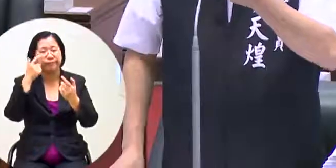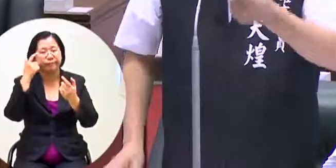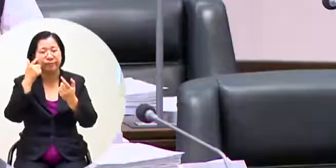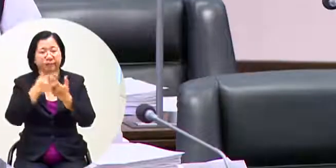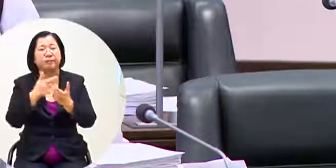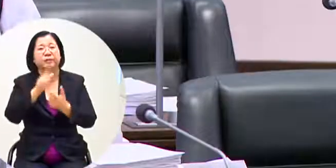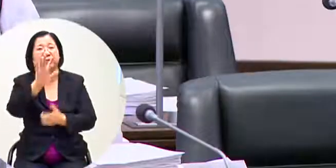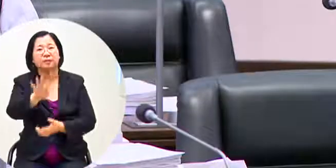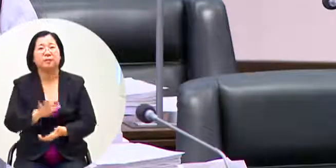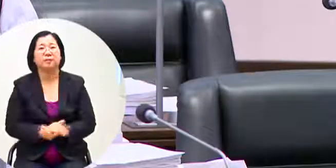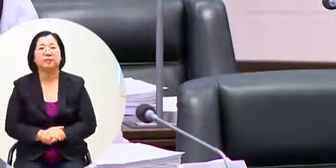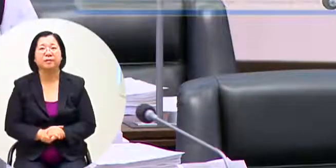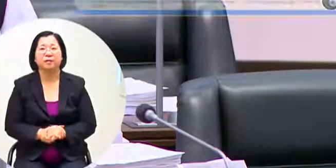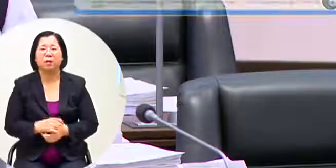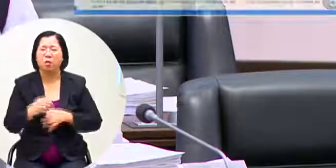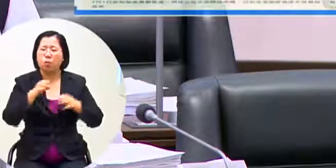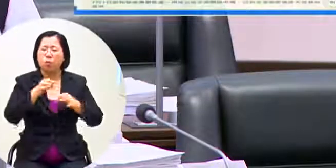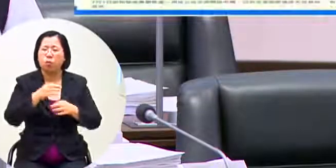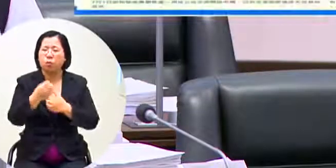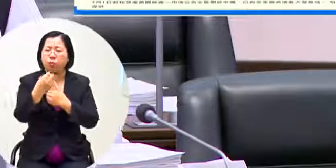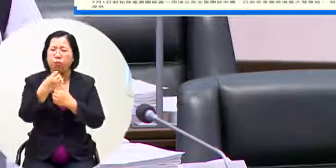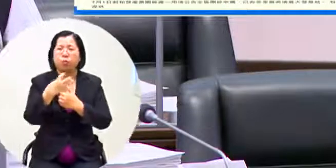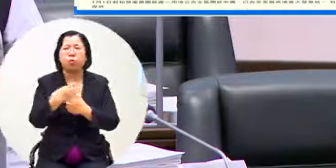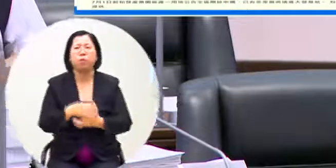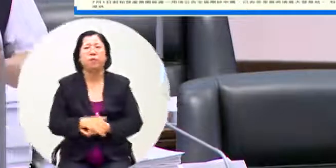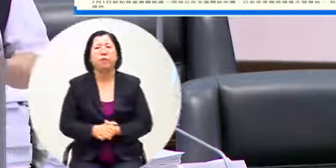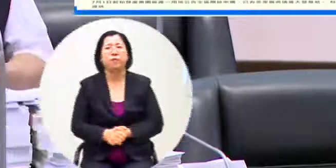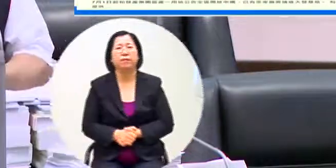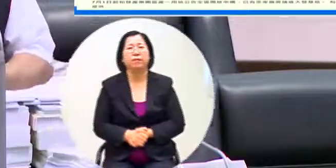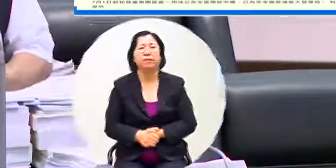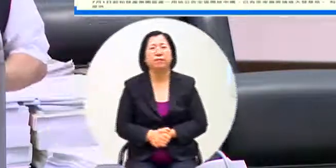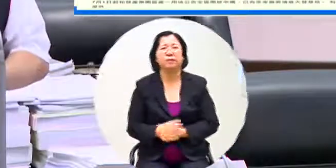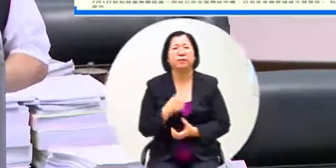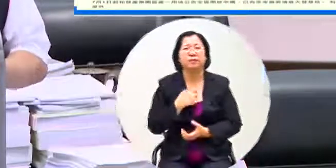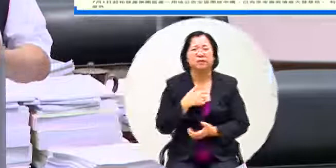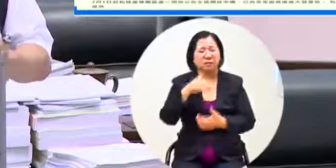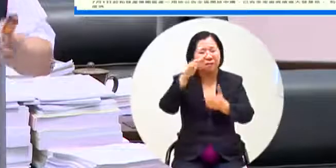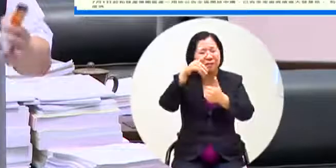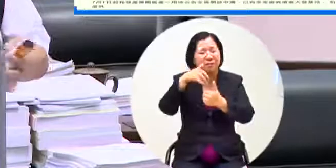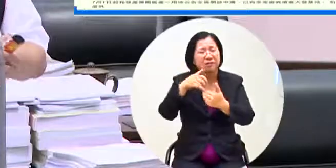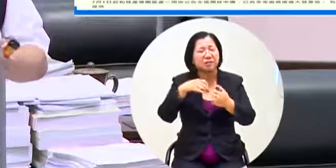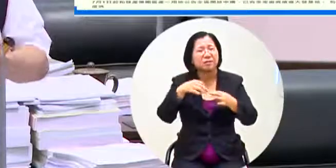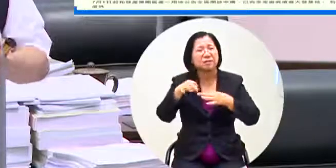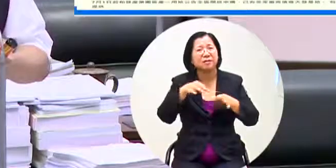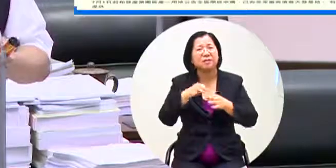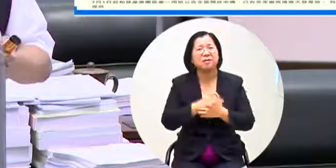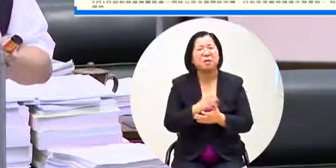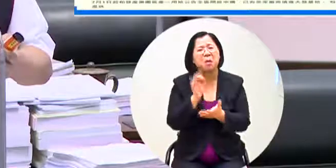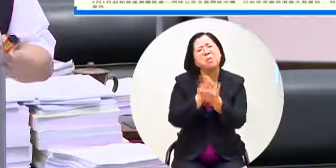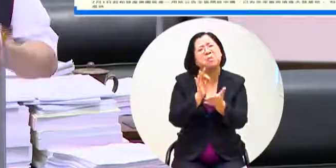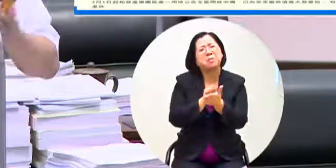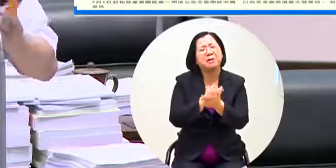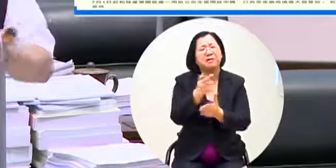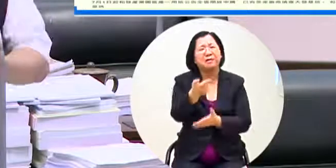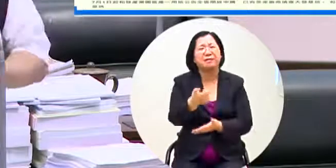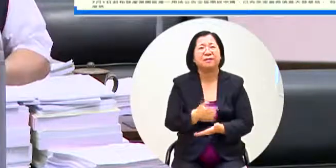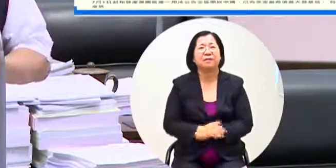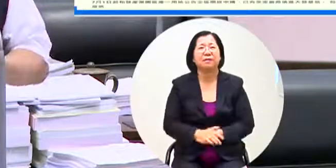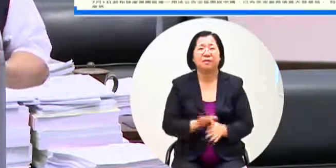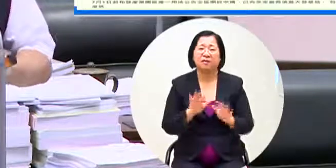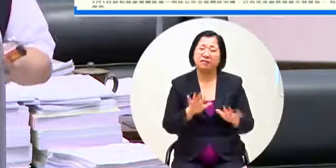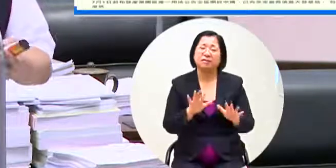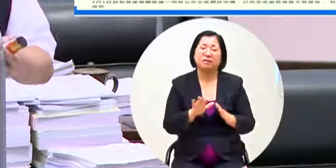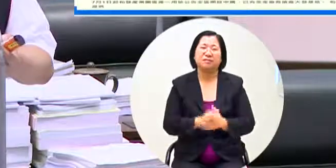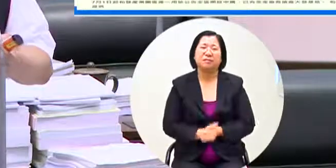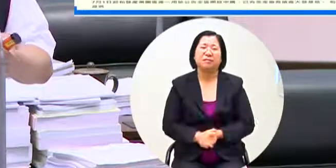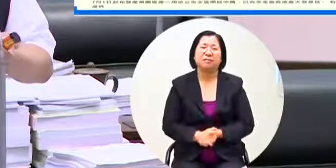吼，当初时也要甲招商的时阵，哦，讲外缩都外缩，结果进目前，哦，因这个建筑啊，